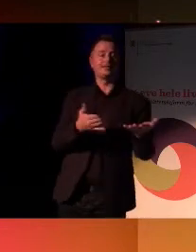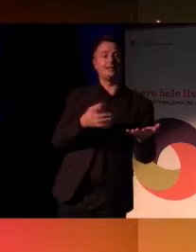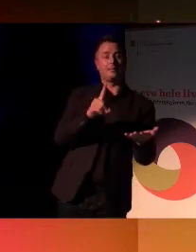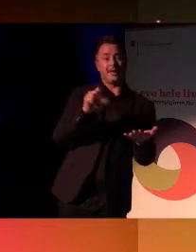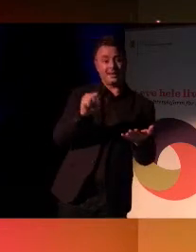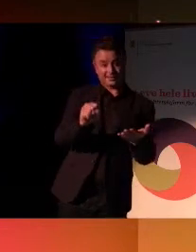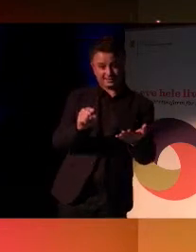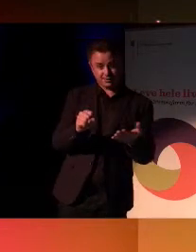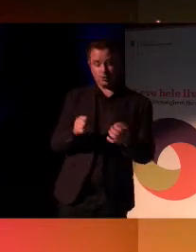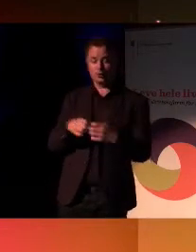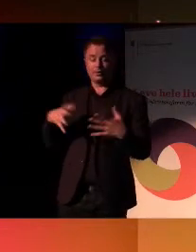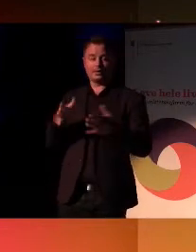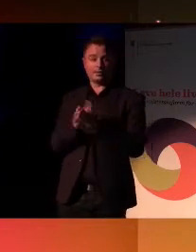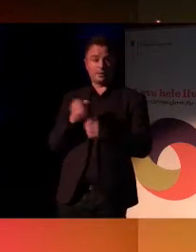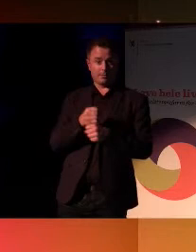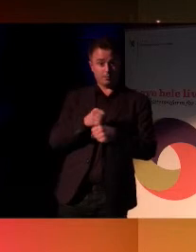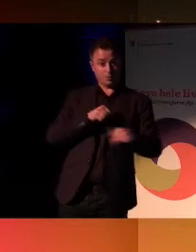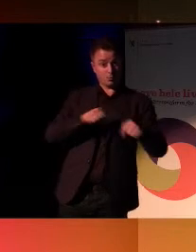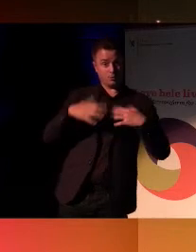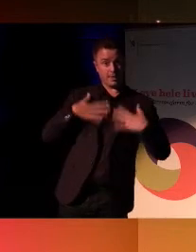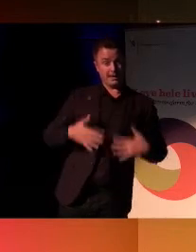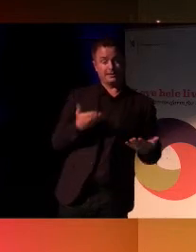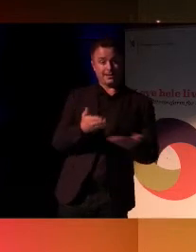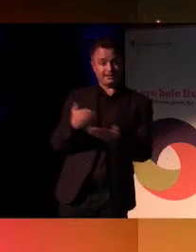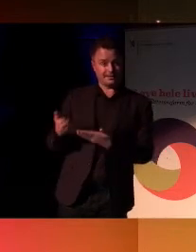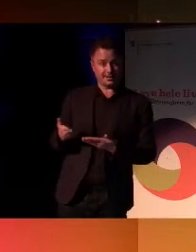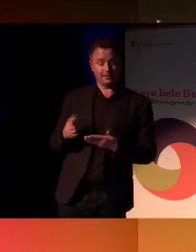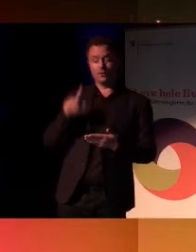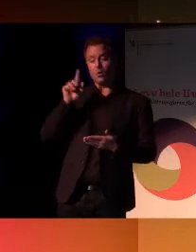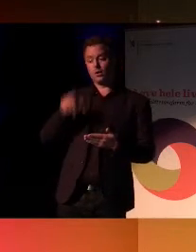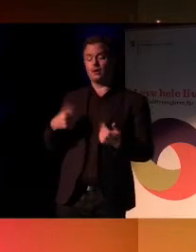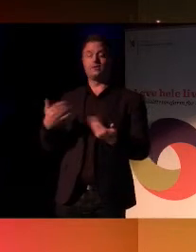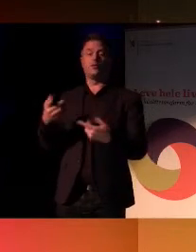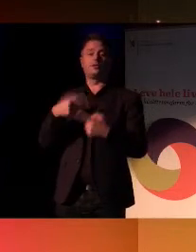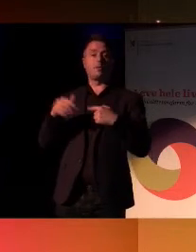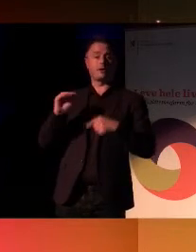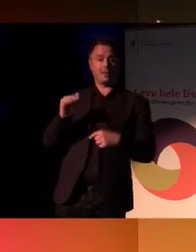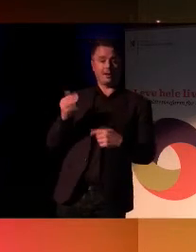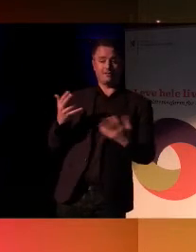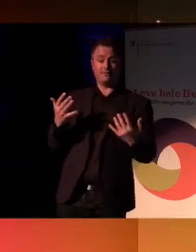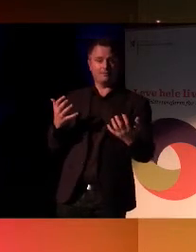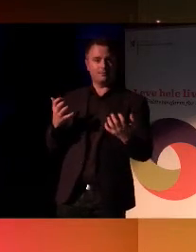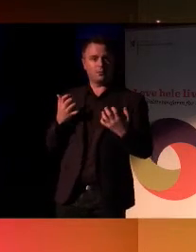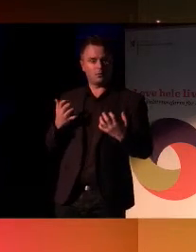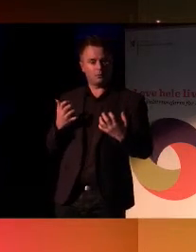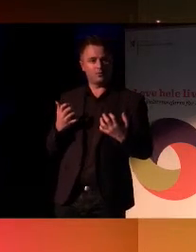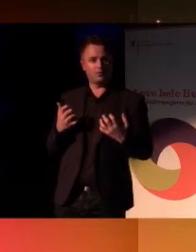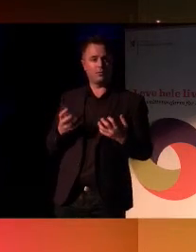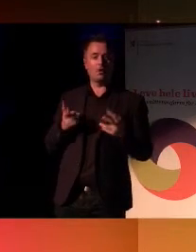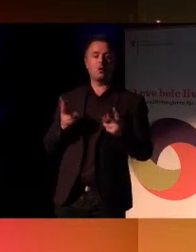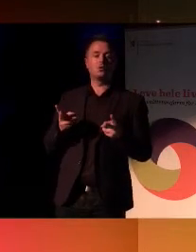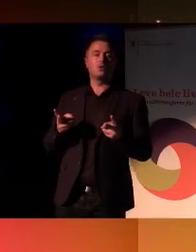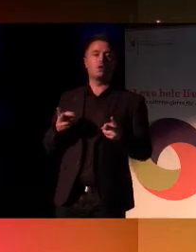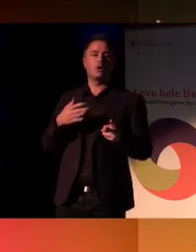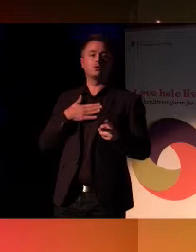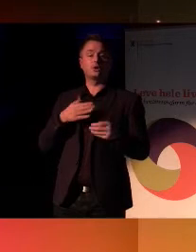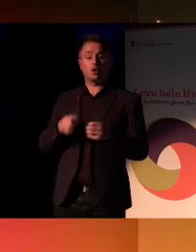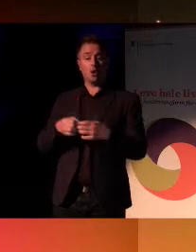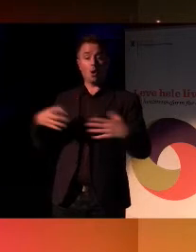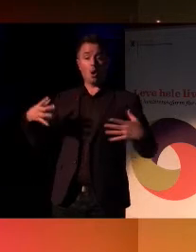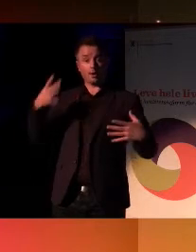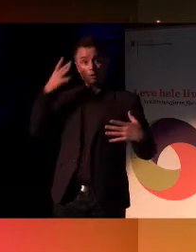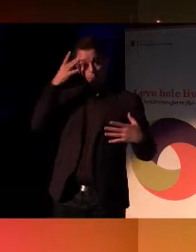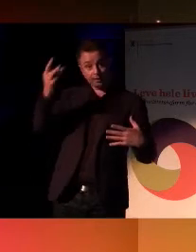de var kjent med det tilbud som vi jobbet med, og at vi kunne få tilbakemelding fra de hva de så behov for. Vi ønsket å øke kompetansen